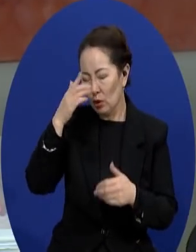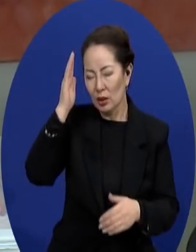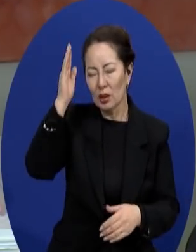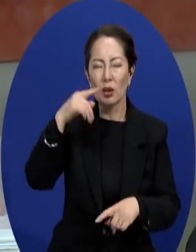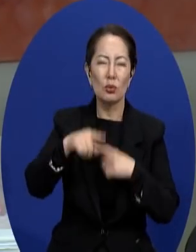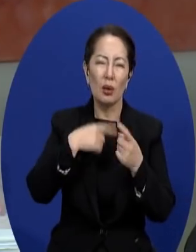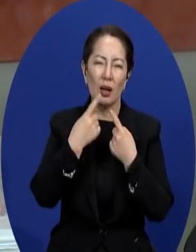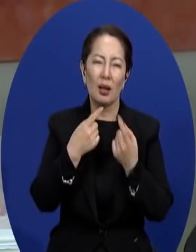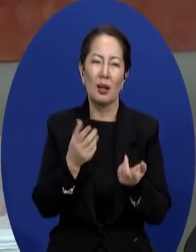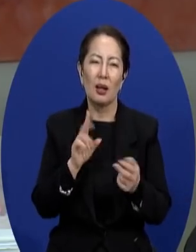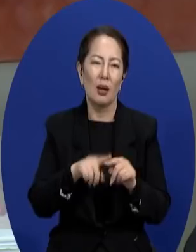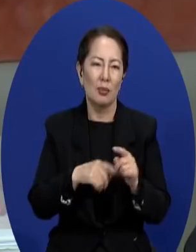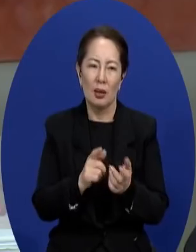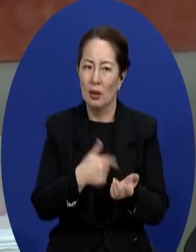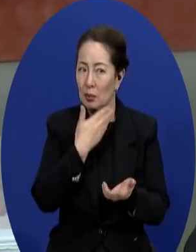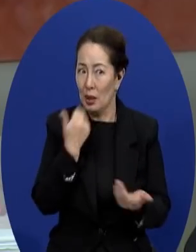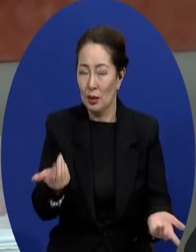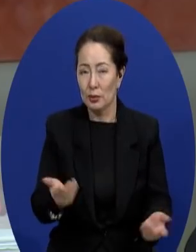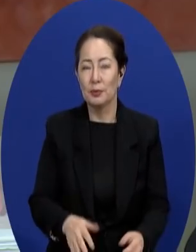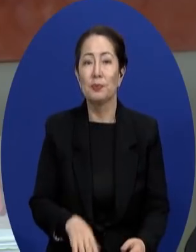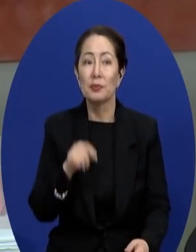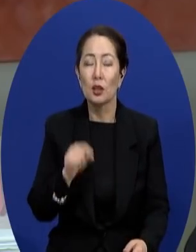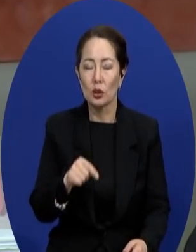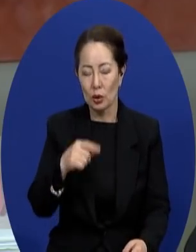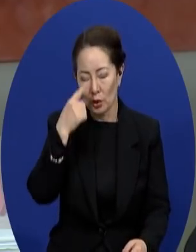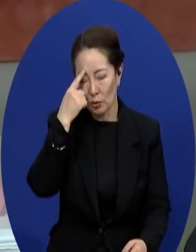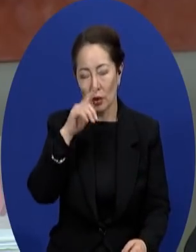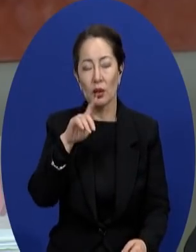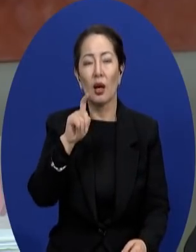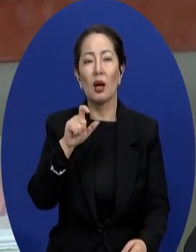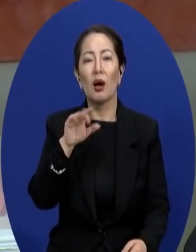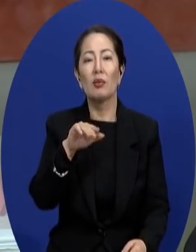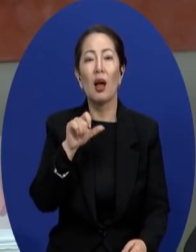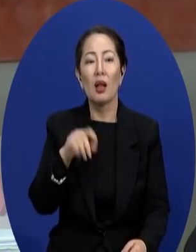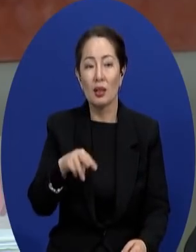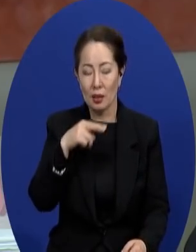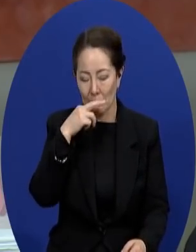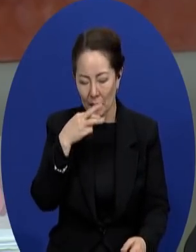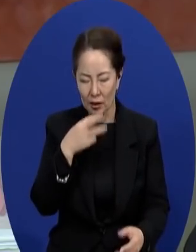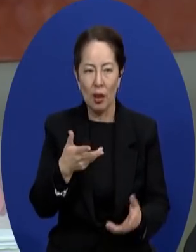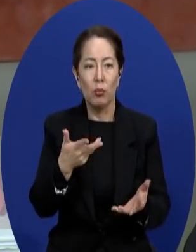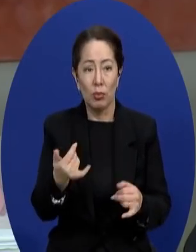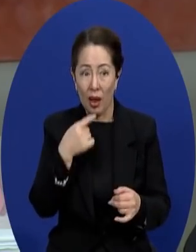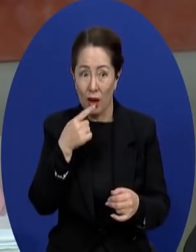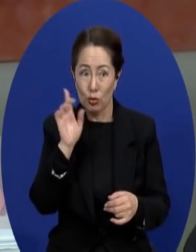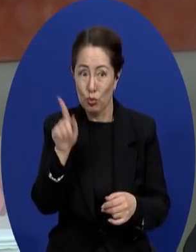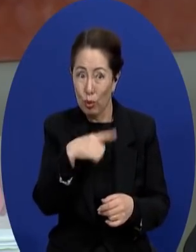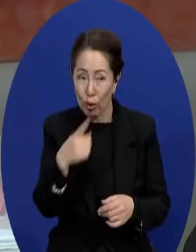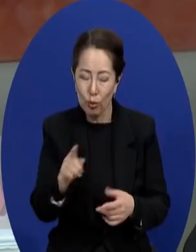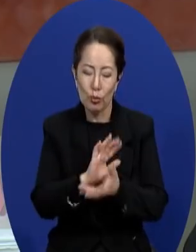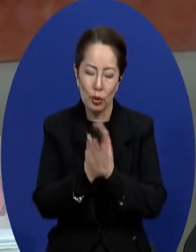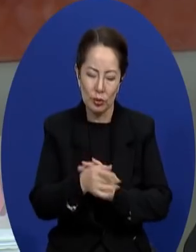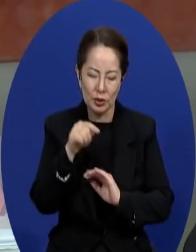тухай ярих ямар шаардлага байхгүй. Өнөөдөр бол Монголын хэвлэл мэдээлэл үнэхээр одоо юу гэдэг одоо мөксөн гэж хэлж болохгүй. Гэхдээ Монголын хэвлэл мэдээлэл өнөөдөр